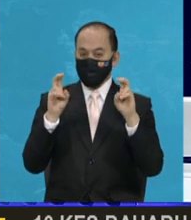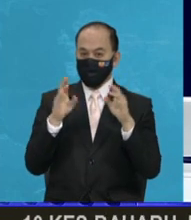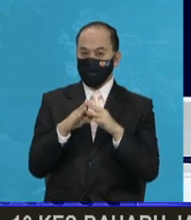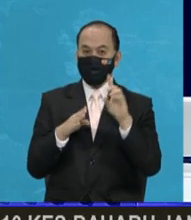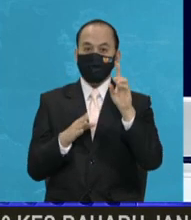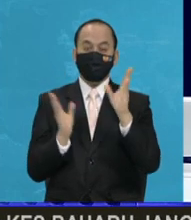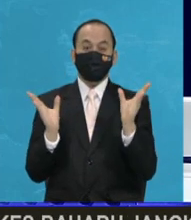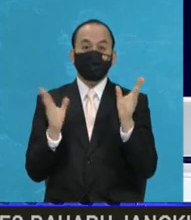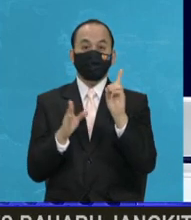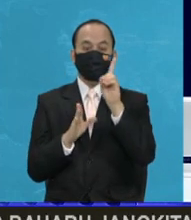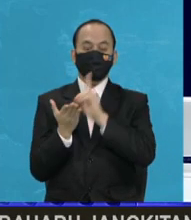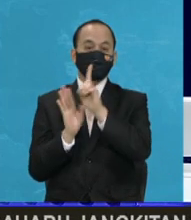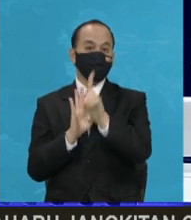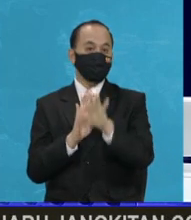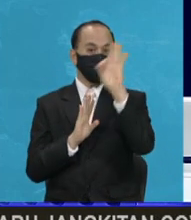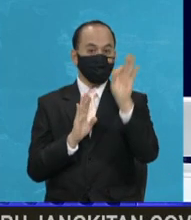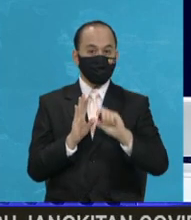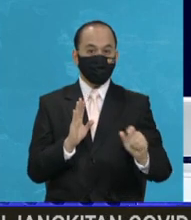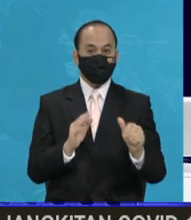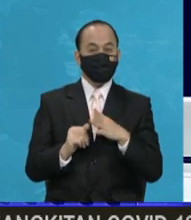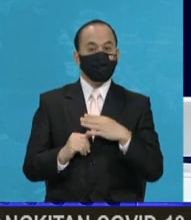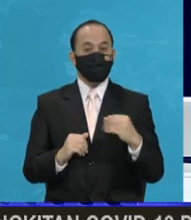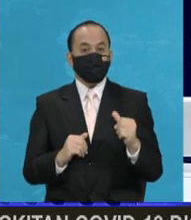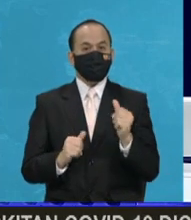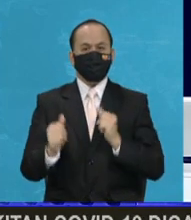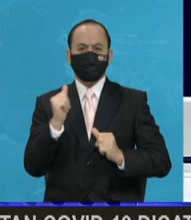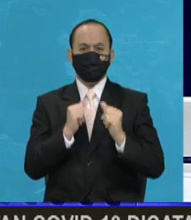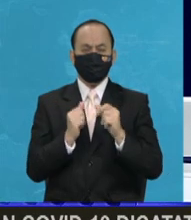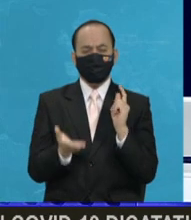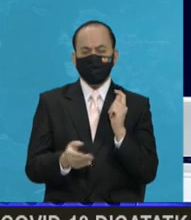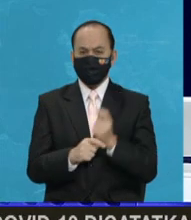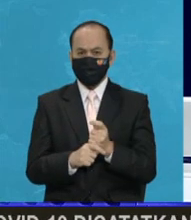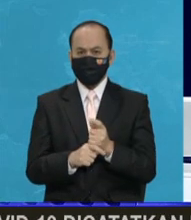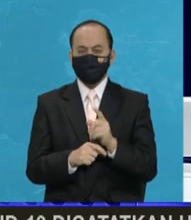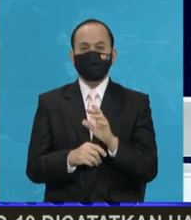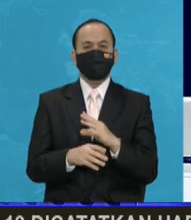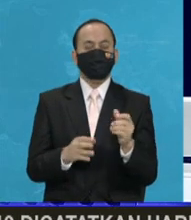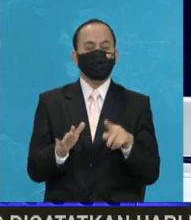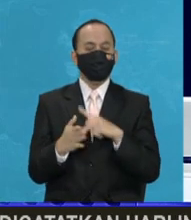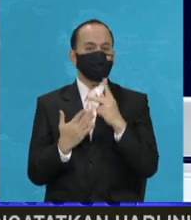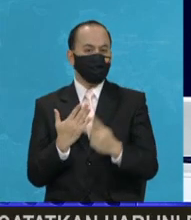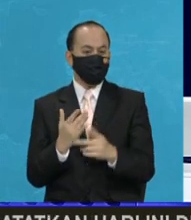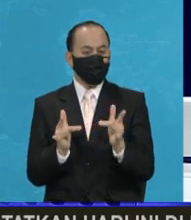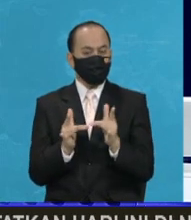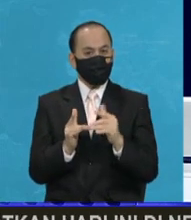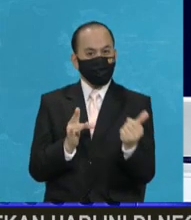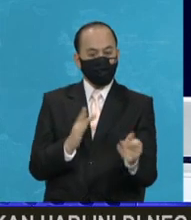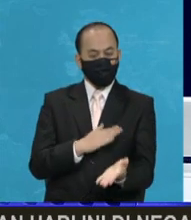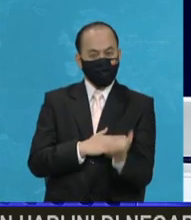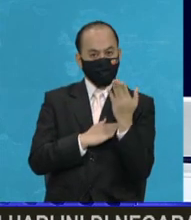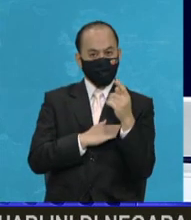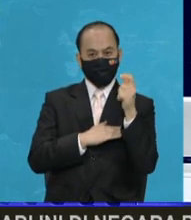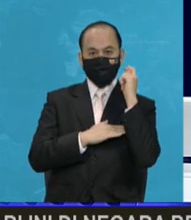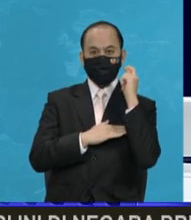Desember fastival dan Champion hari bertindak pada kali ini buat julung kalinya program diadakan secara Maya pagi